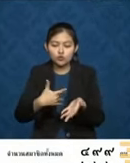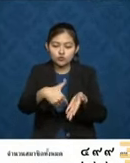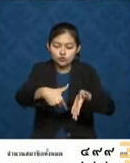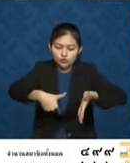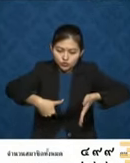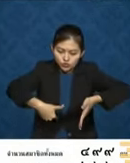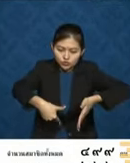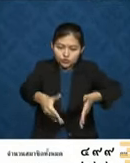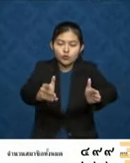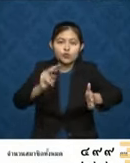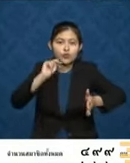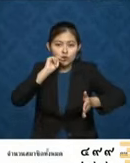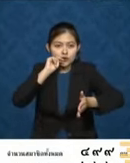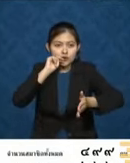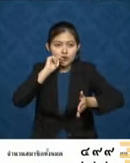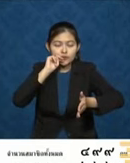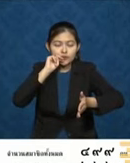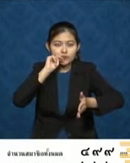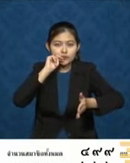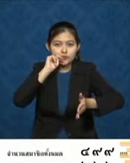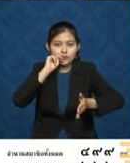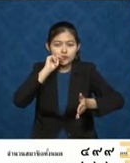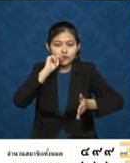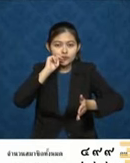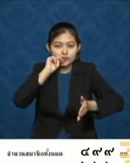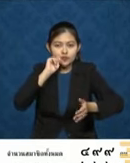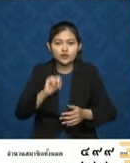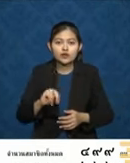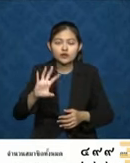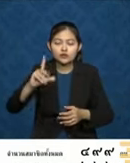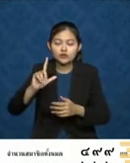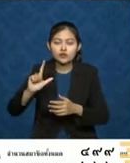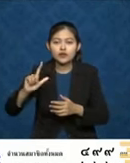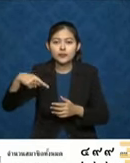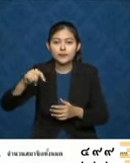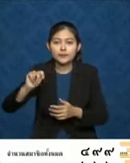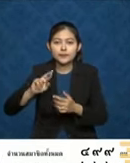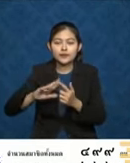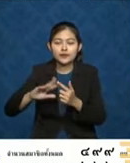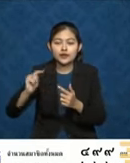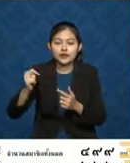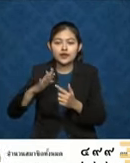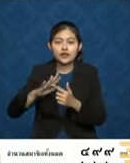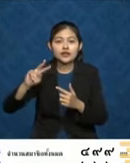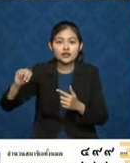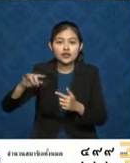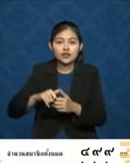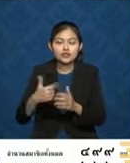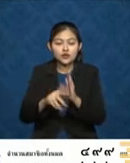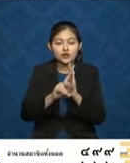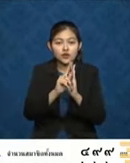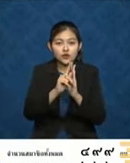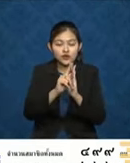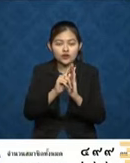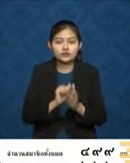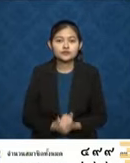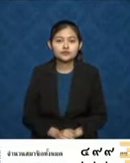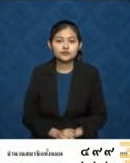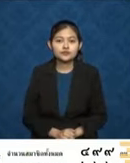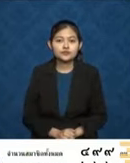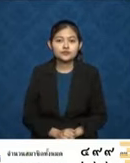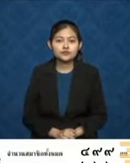ชีกลางนะครับสำนักงานชนประธานที่ 6กรมชนประธานนะครับที่จังหวัดขอนแก่นและ